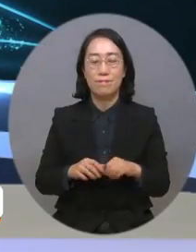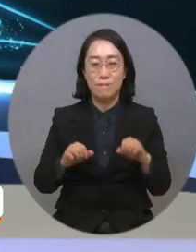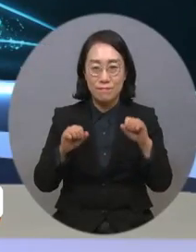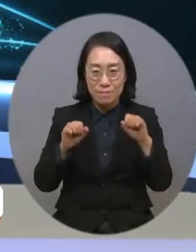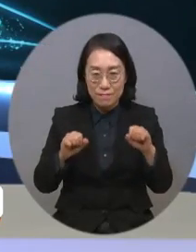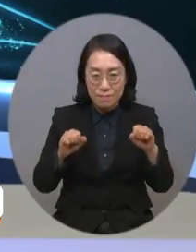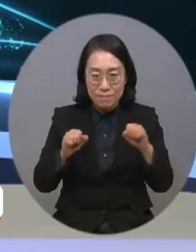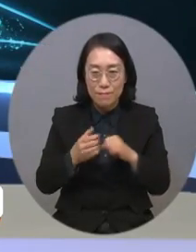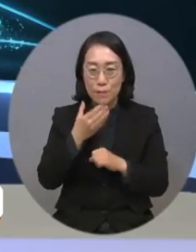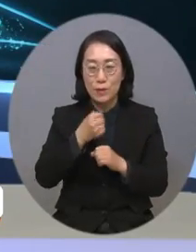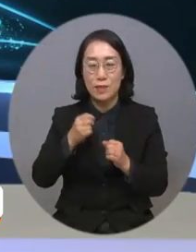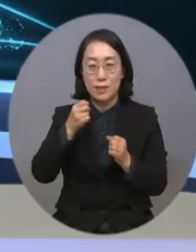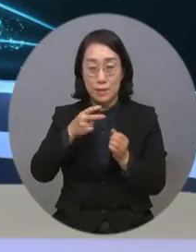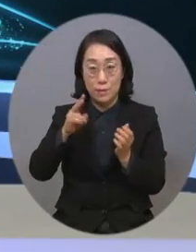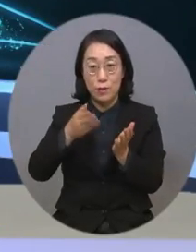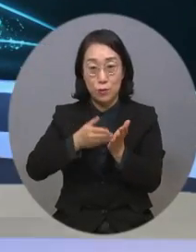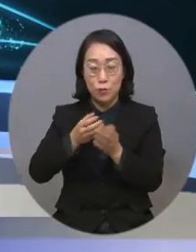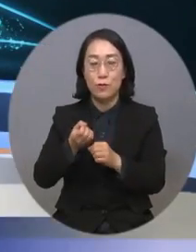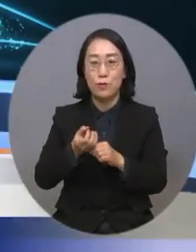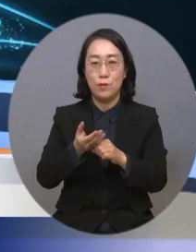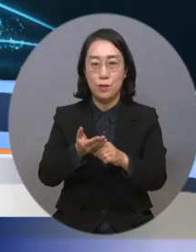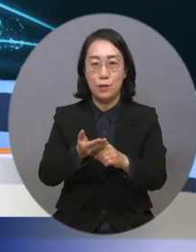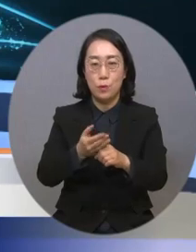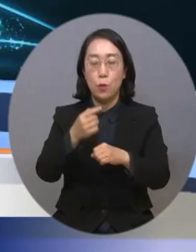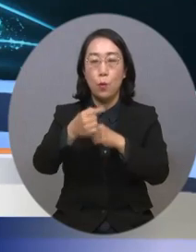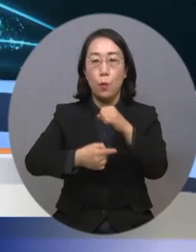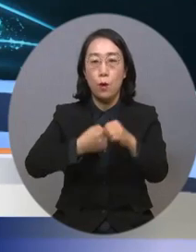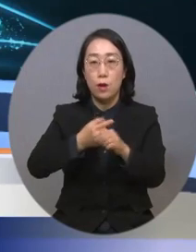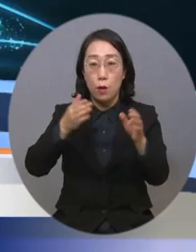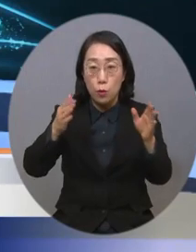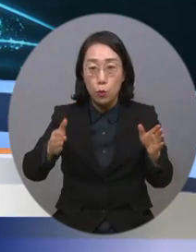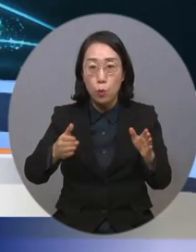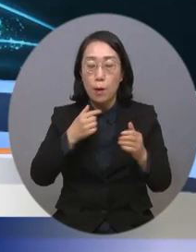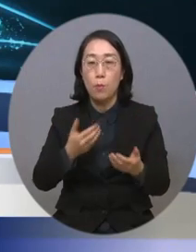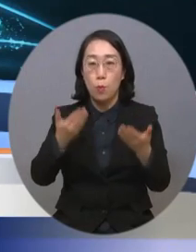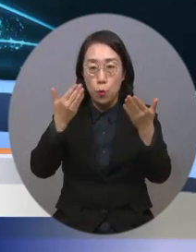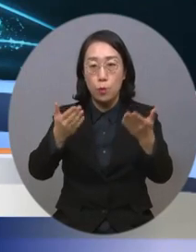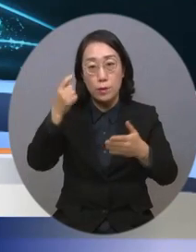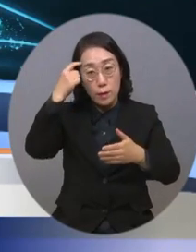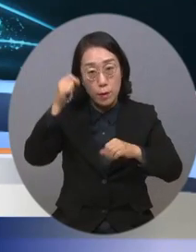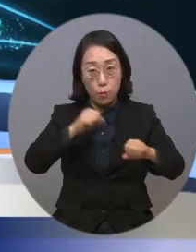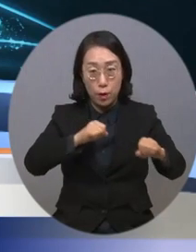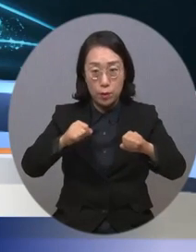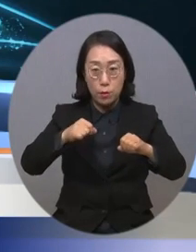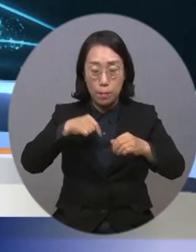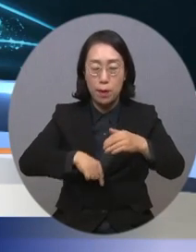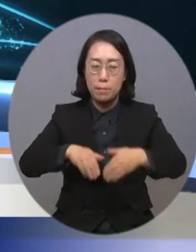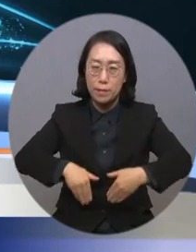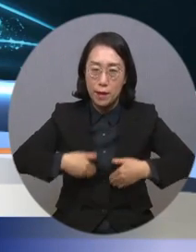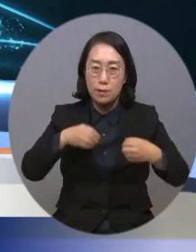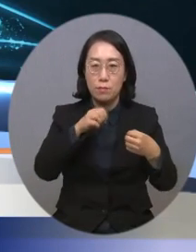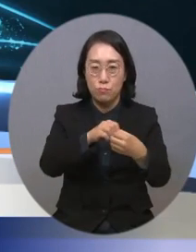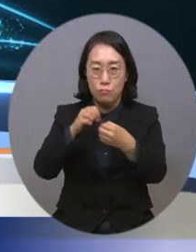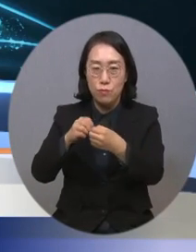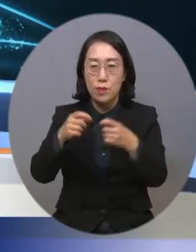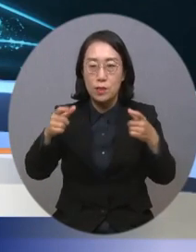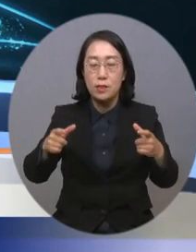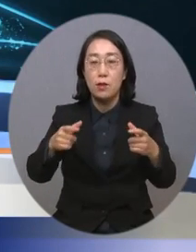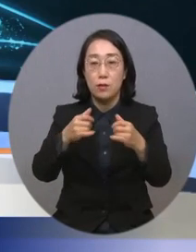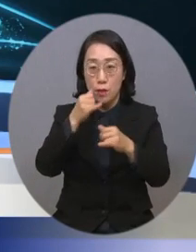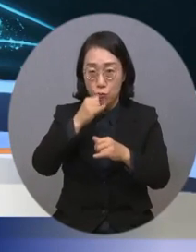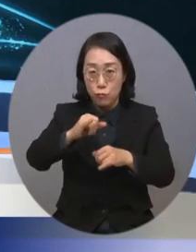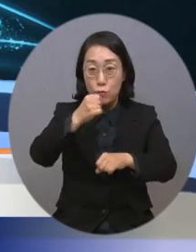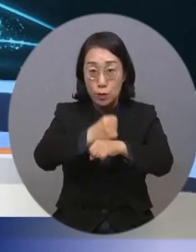여러분 안녕하십니까? 복지TV 뉴스입니다. 올 한해 아름다운 봉사정신과 따뜻한 마음으로 지역사회 발전에 기여한